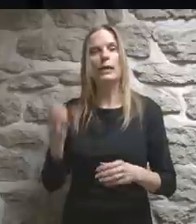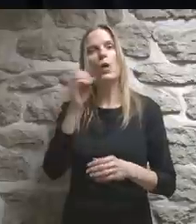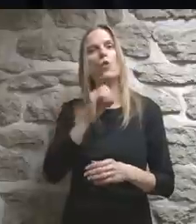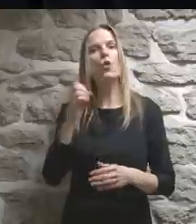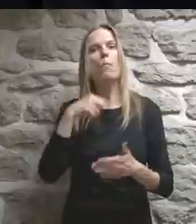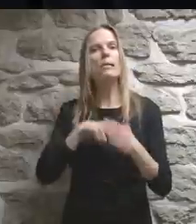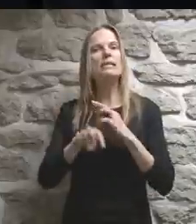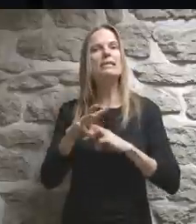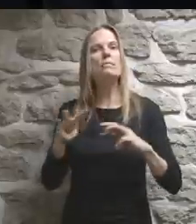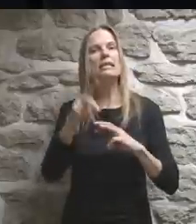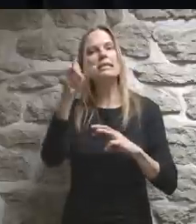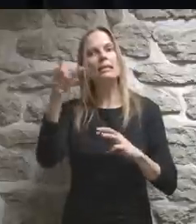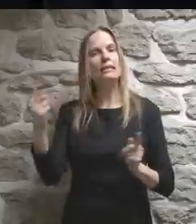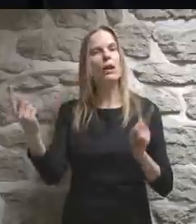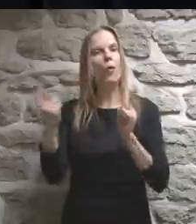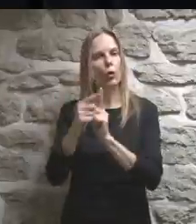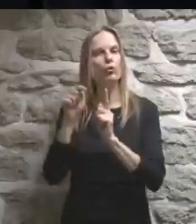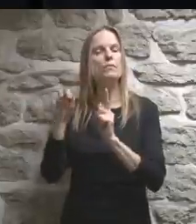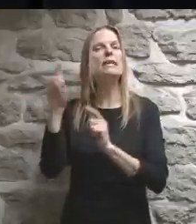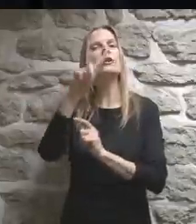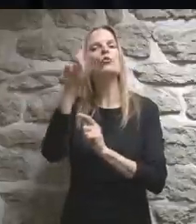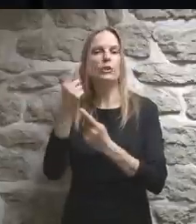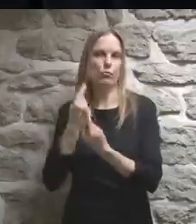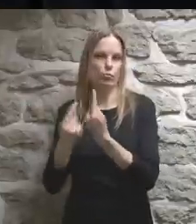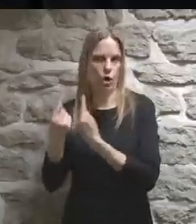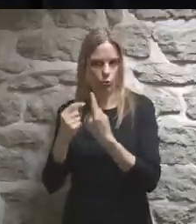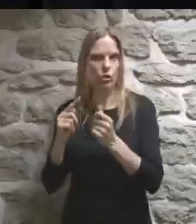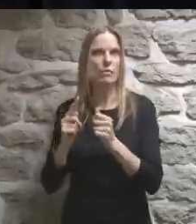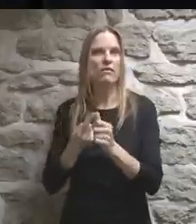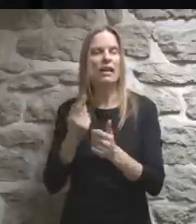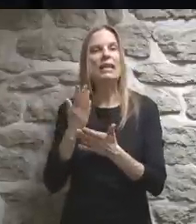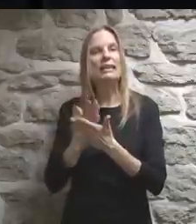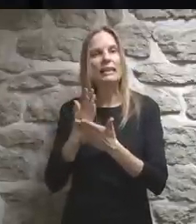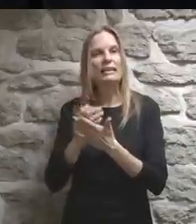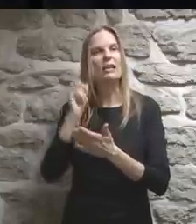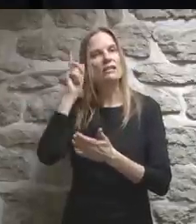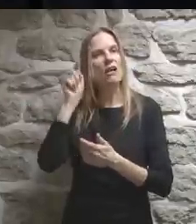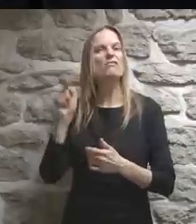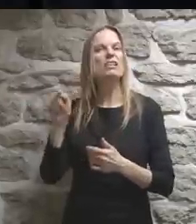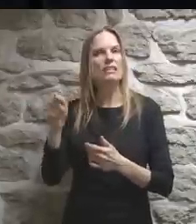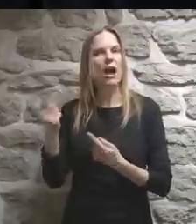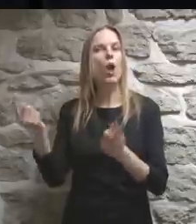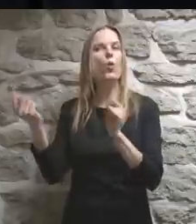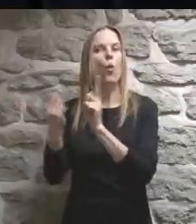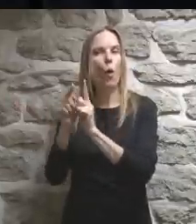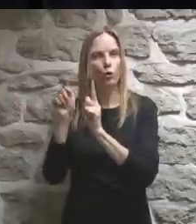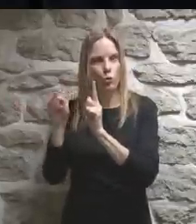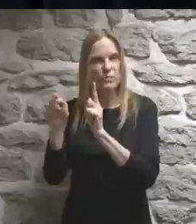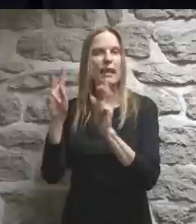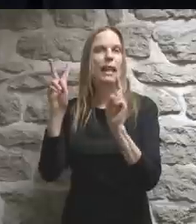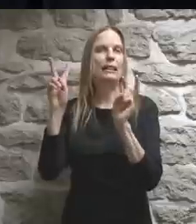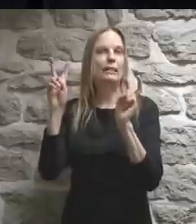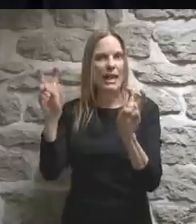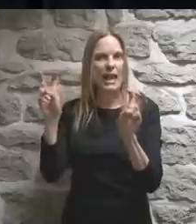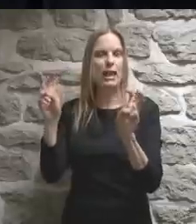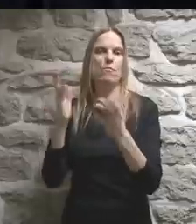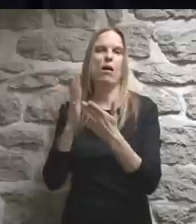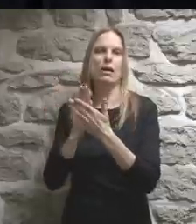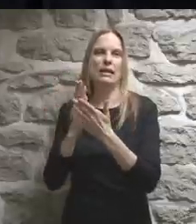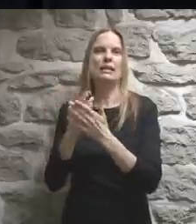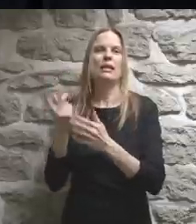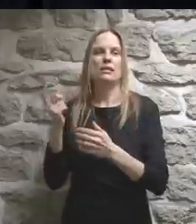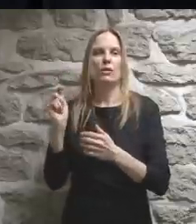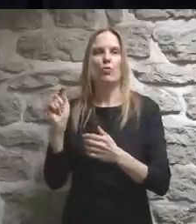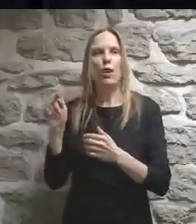kindlasti see üheks küsimuseks saab ja ma arvan, et seal kindlasti tuleb aktuaalsena teemana ka kindlasti see,